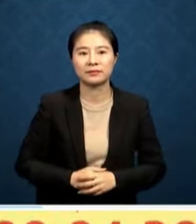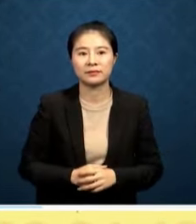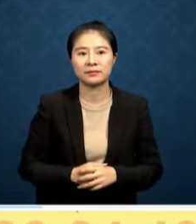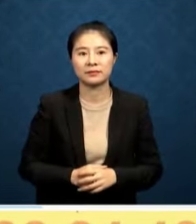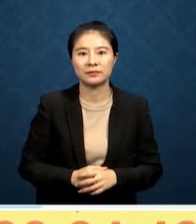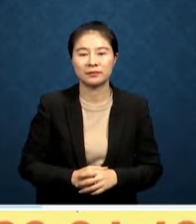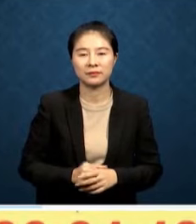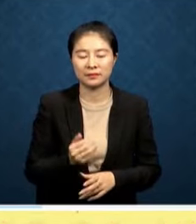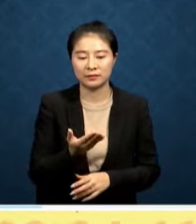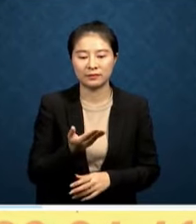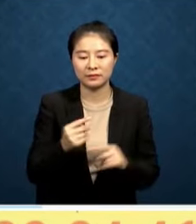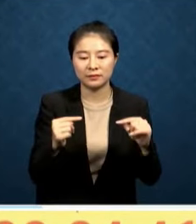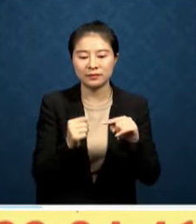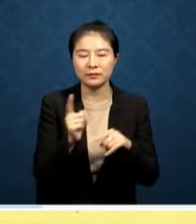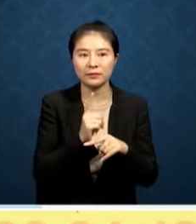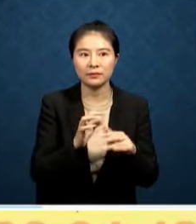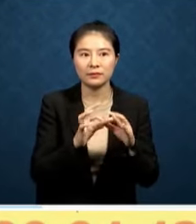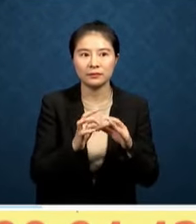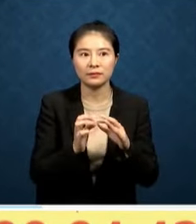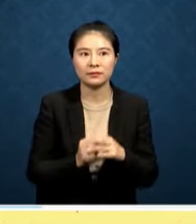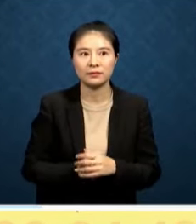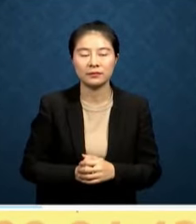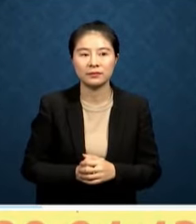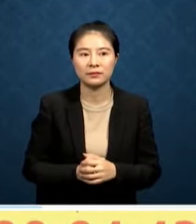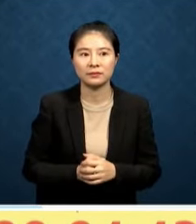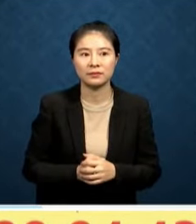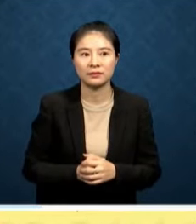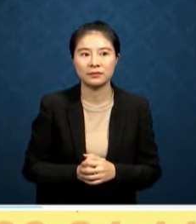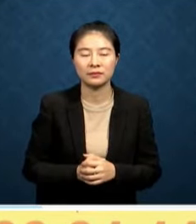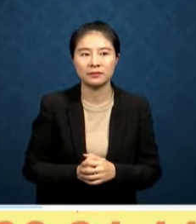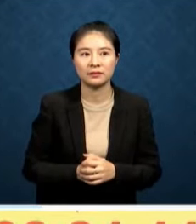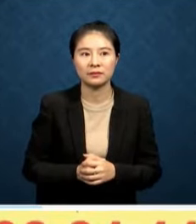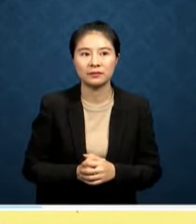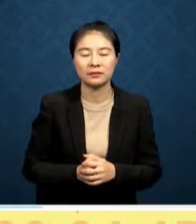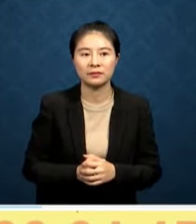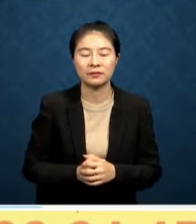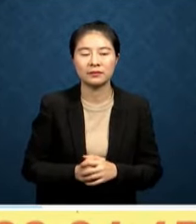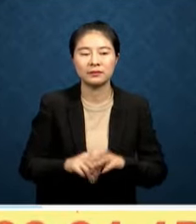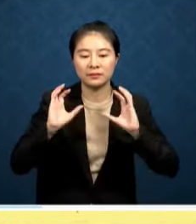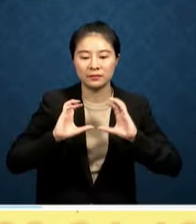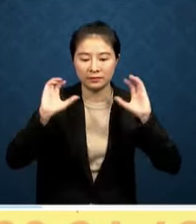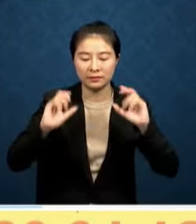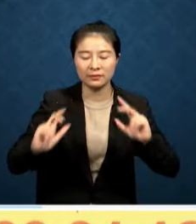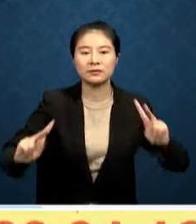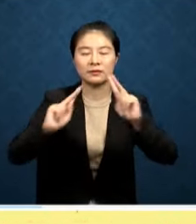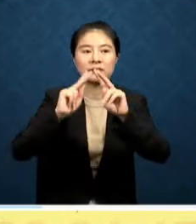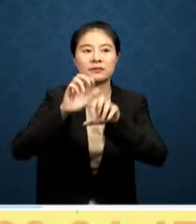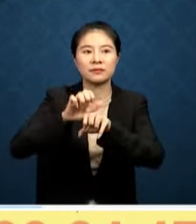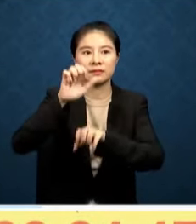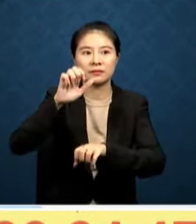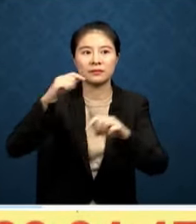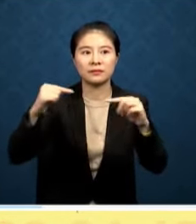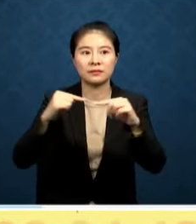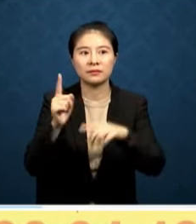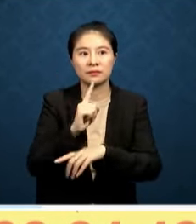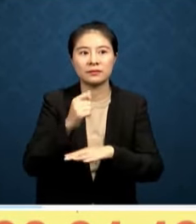ต้องขอให้ทางข้าราชการในกระทรวงมหาดไทยโดยเฉพาะ